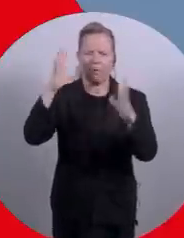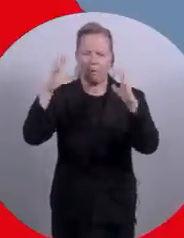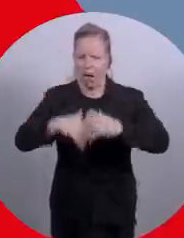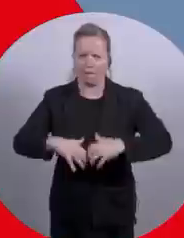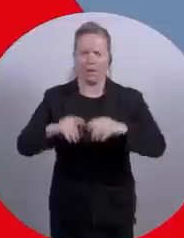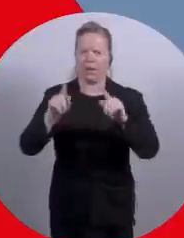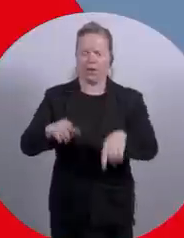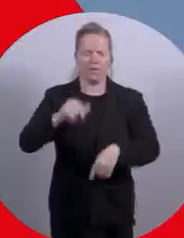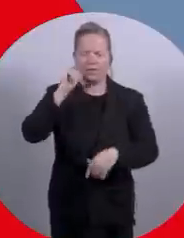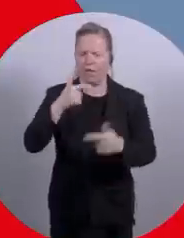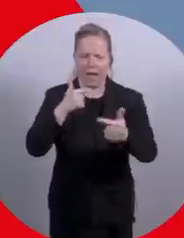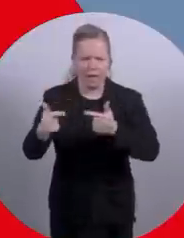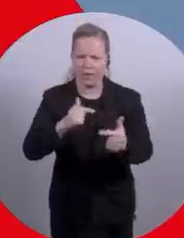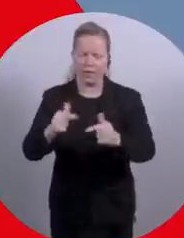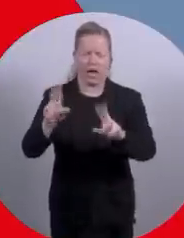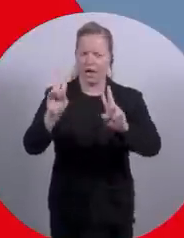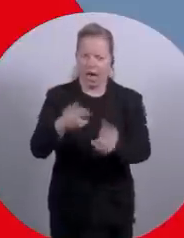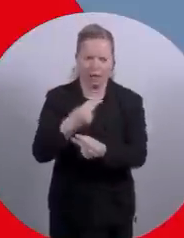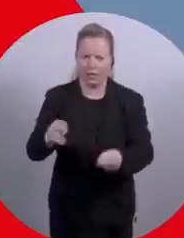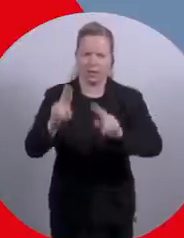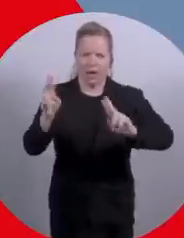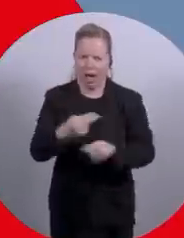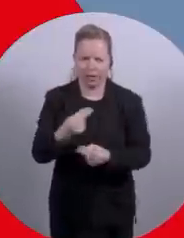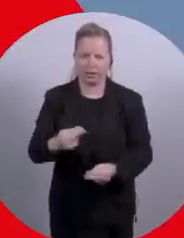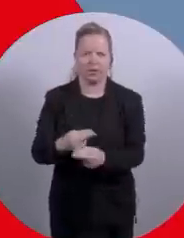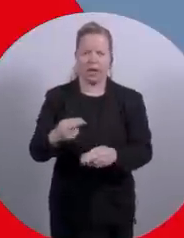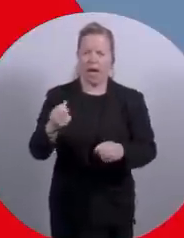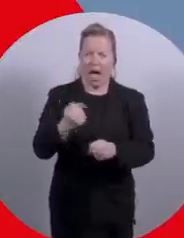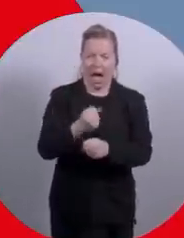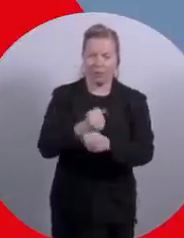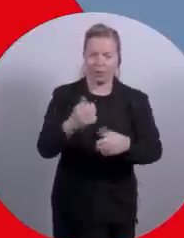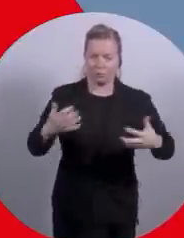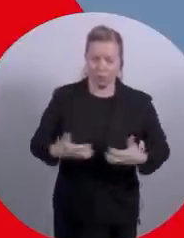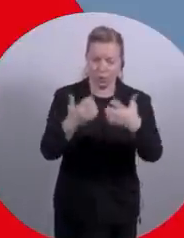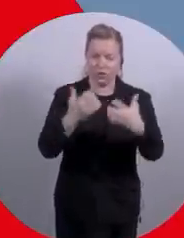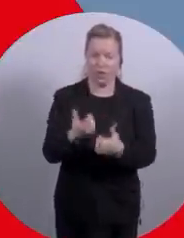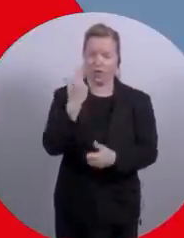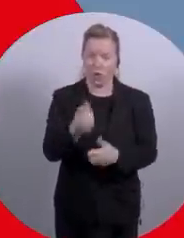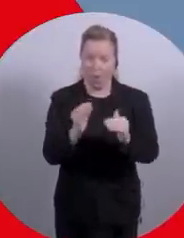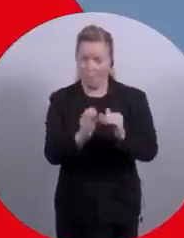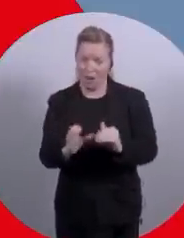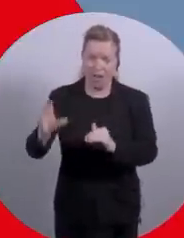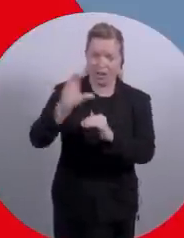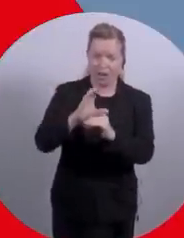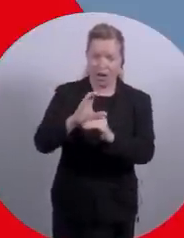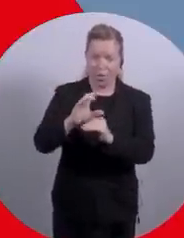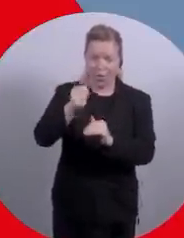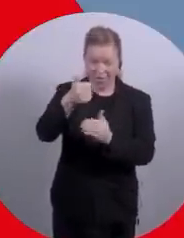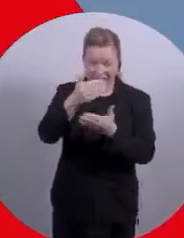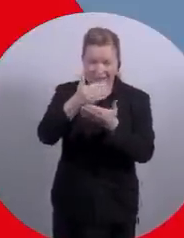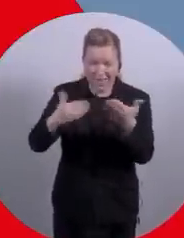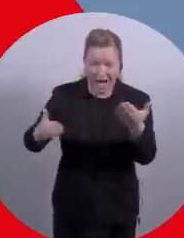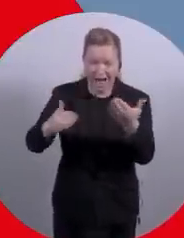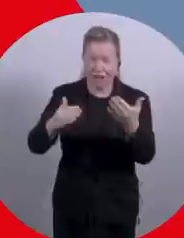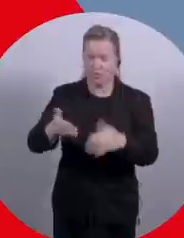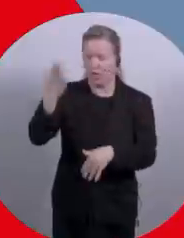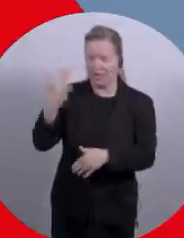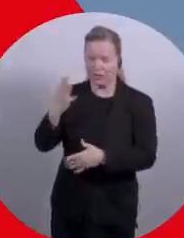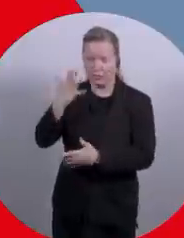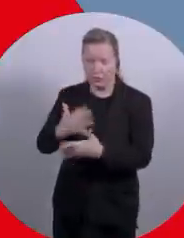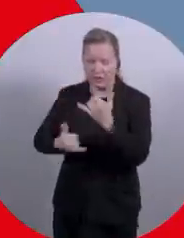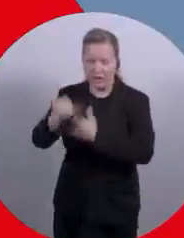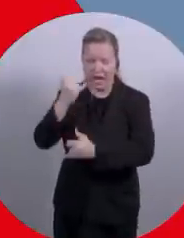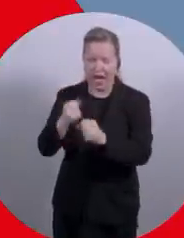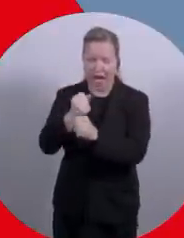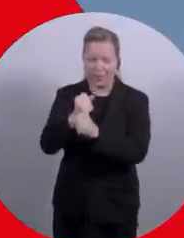nichts wird gehen und vieles andere die Arbeitsproduktivität hat sie verdoppelt und wir haben nicht einmal einen kleinen Antike kriegt von dieser letzten 50 Jahren was